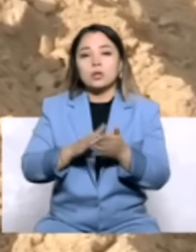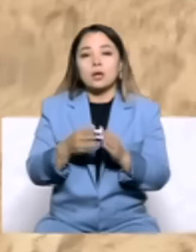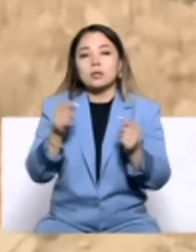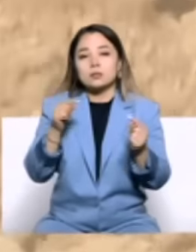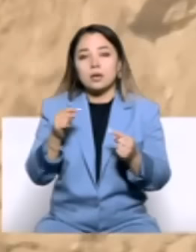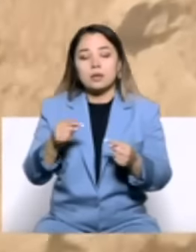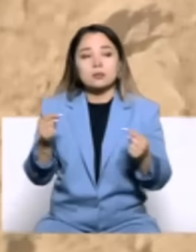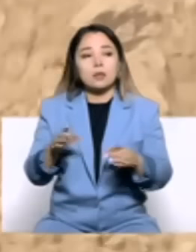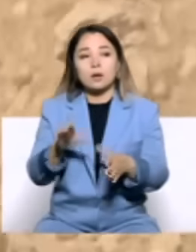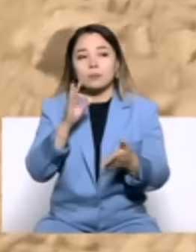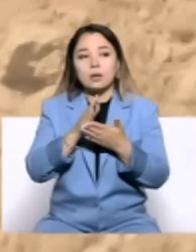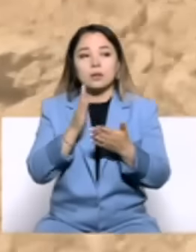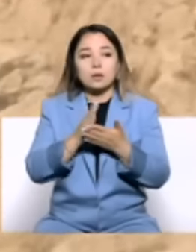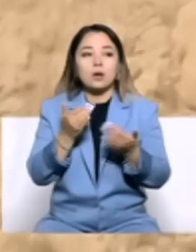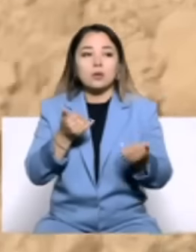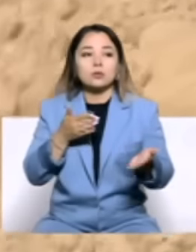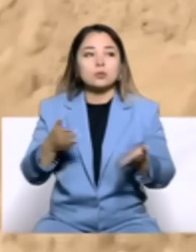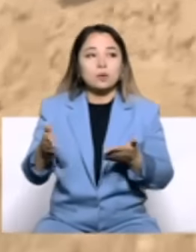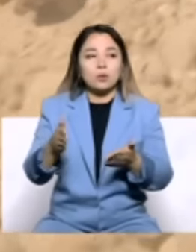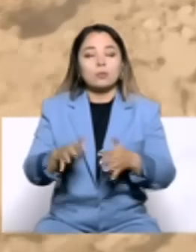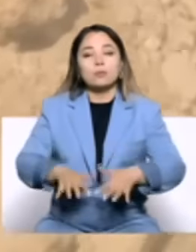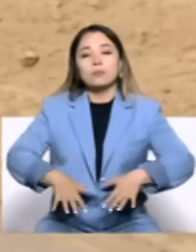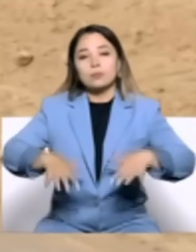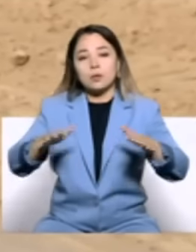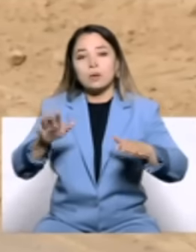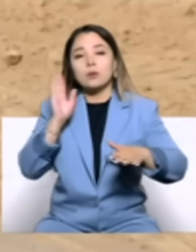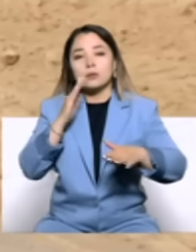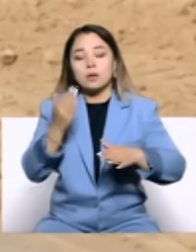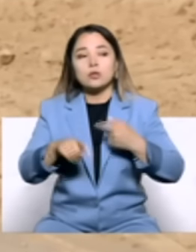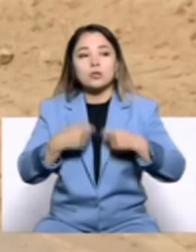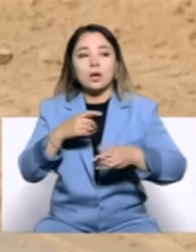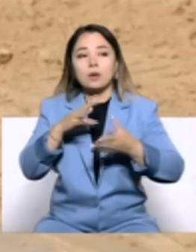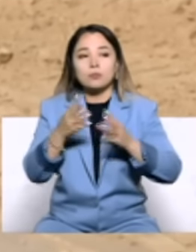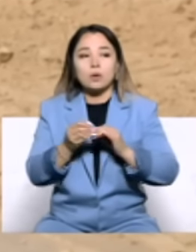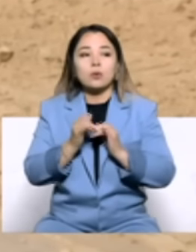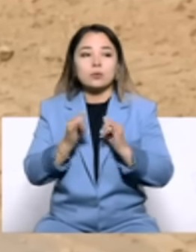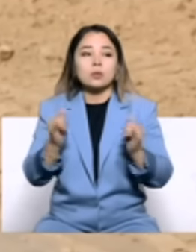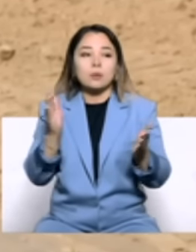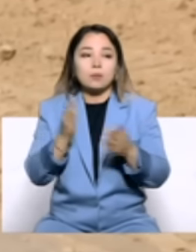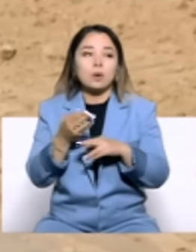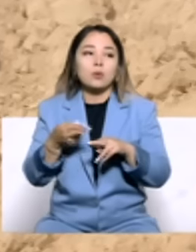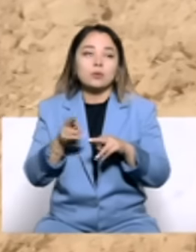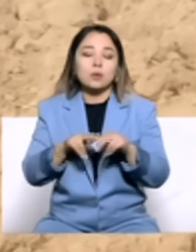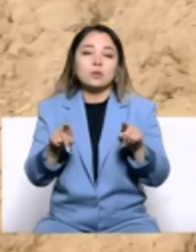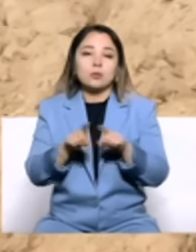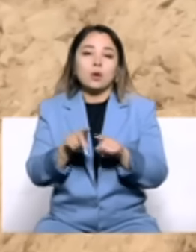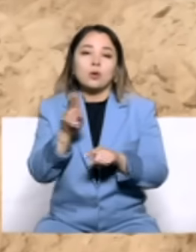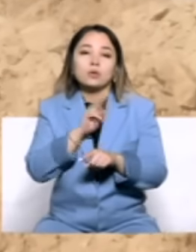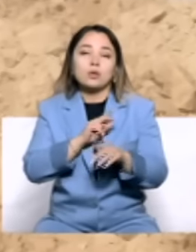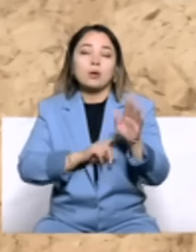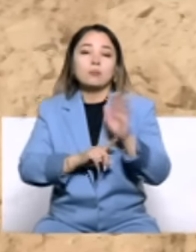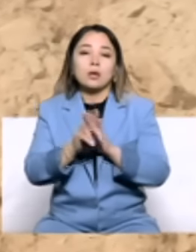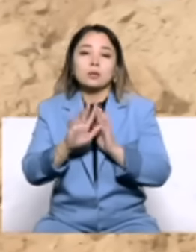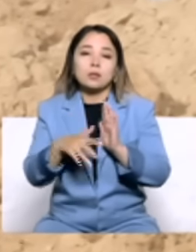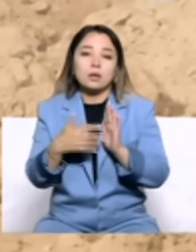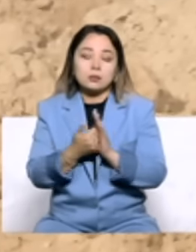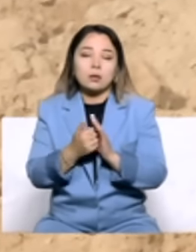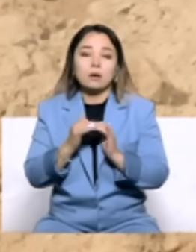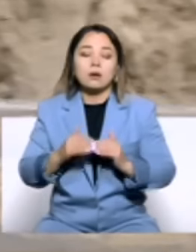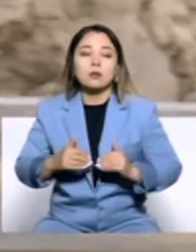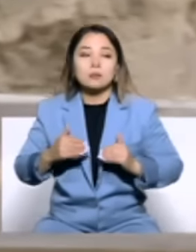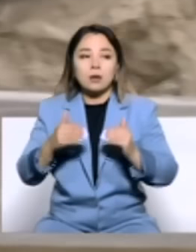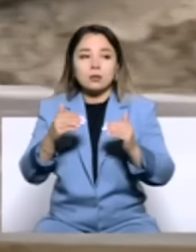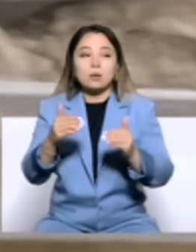сәйкес келмейді. Көтерме жолдың көп бөлігін су шайғандықтан шығын көлемі көбейген. Содан болар жұмыс басталғанымен қарқыны